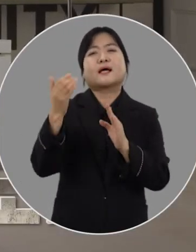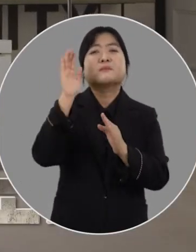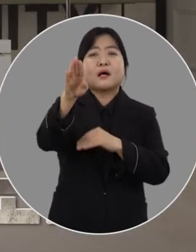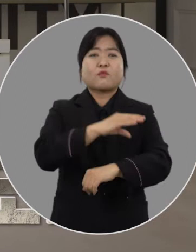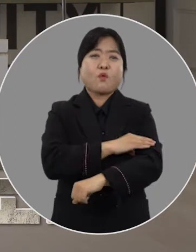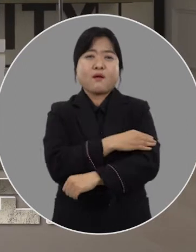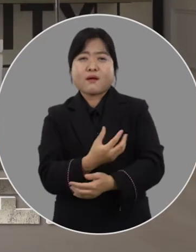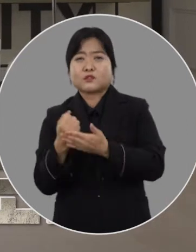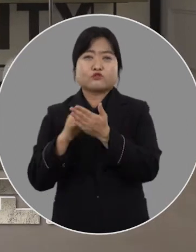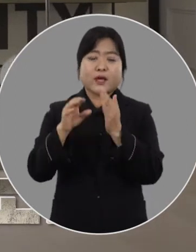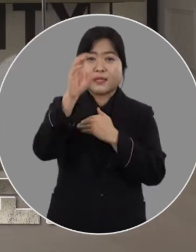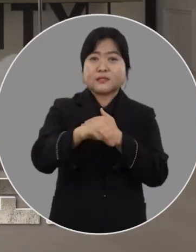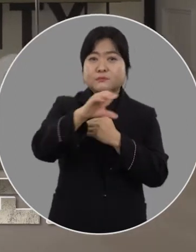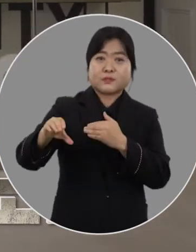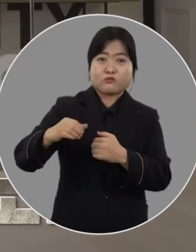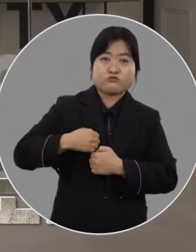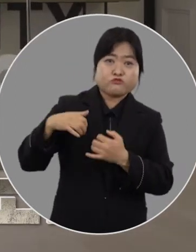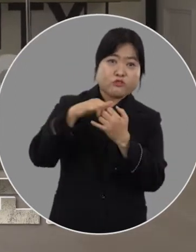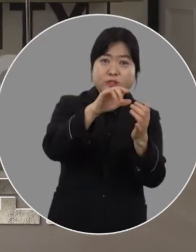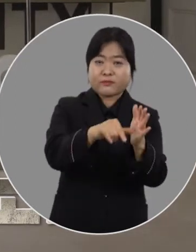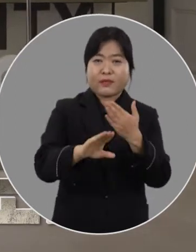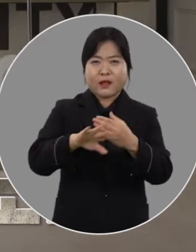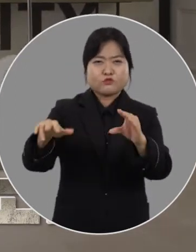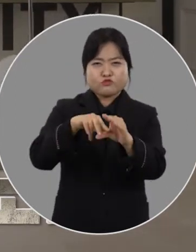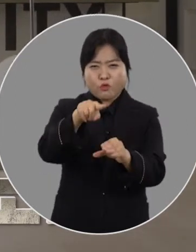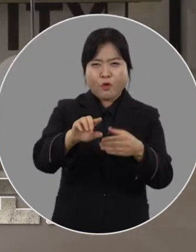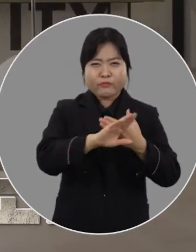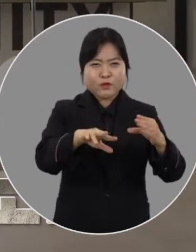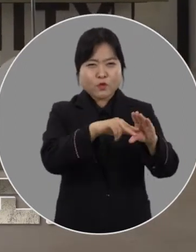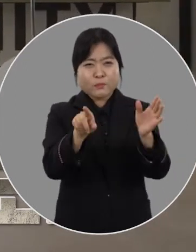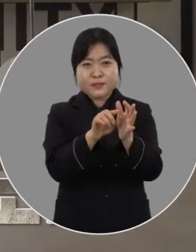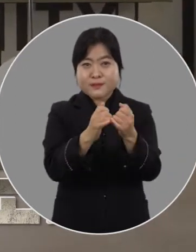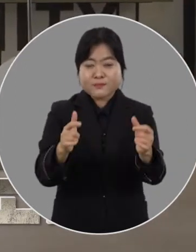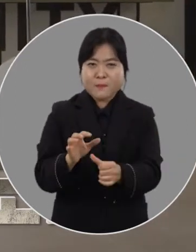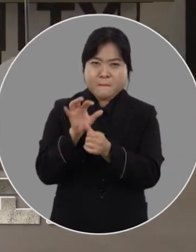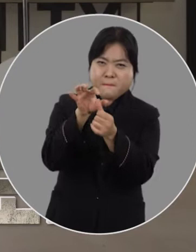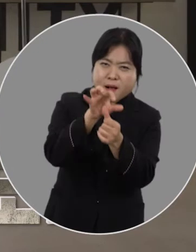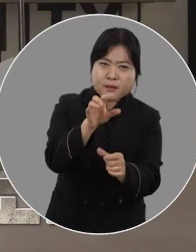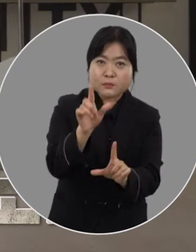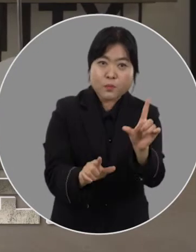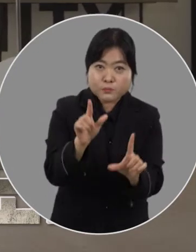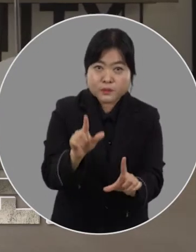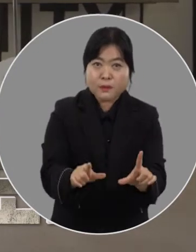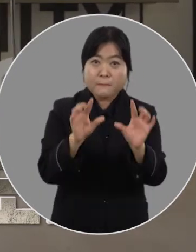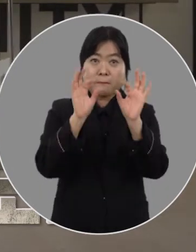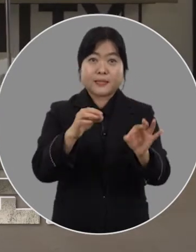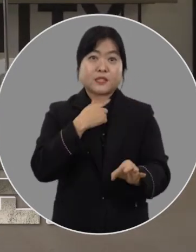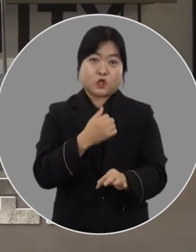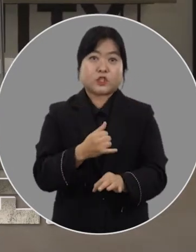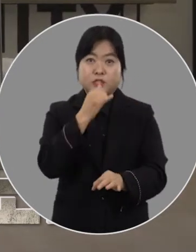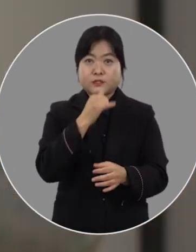권력을 가진 다음에 십자군 전쟁에서 다른 종교라든지 타 종교를 믿는 사람들을 박해하는 모습들을 만난